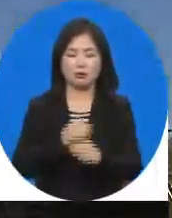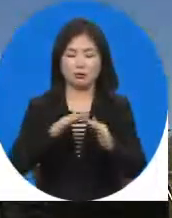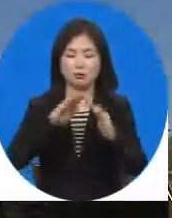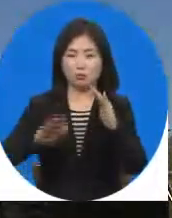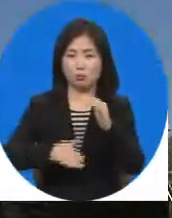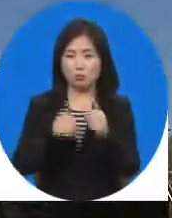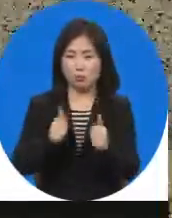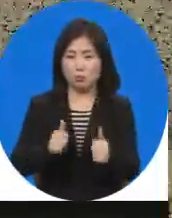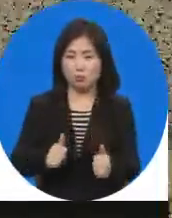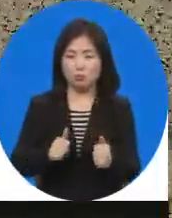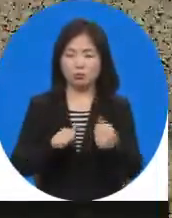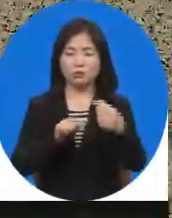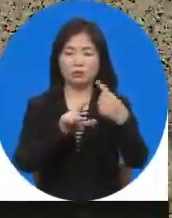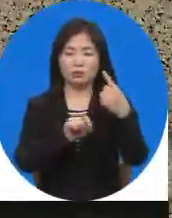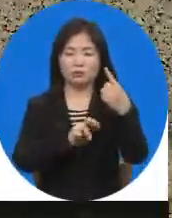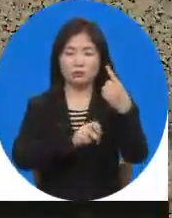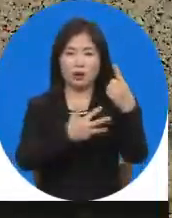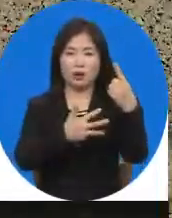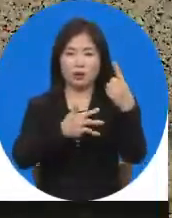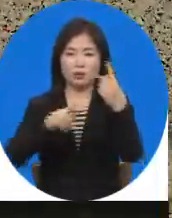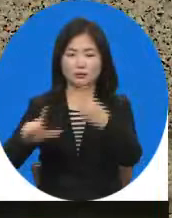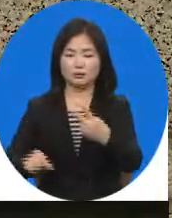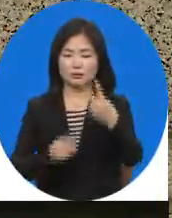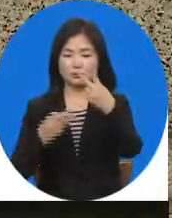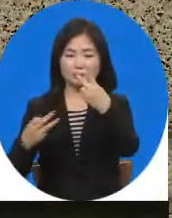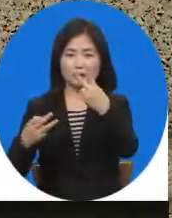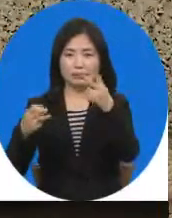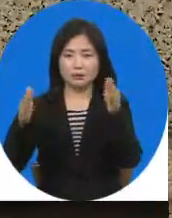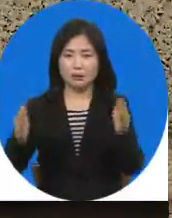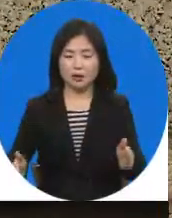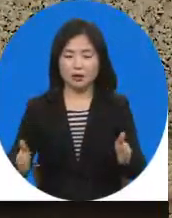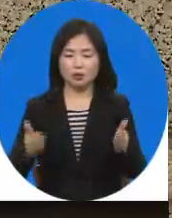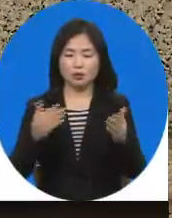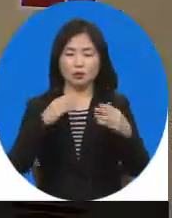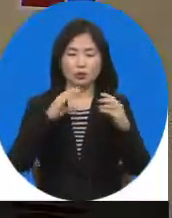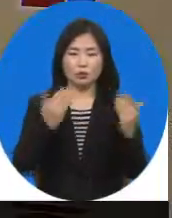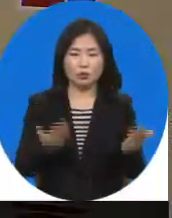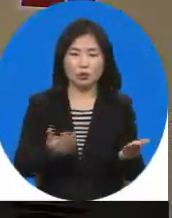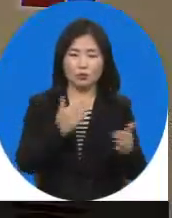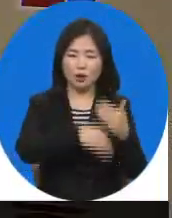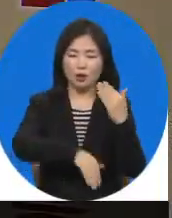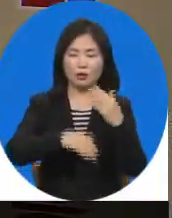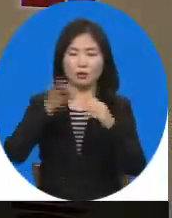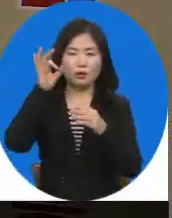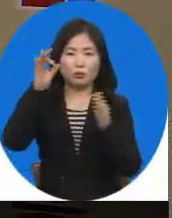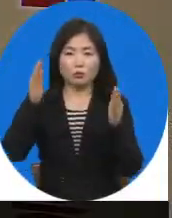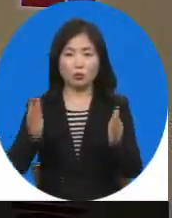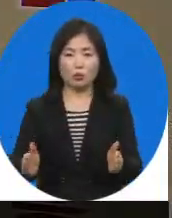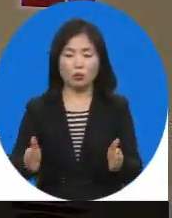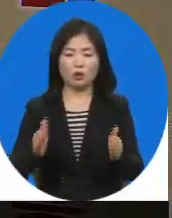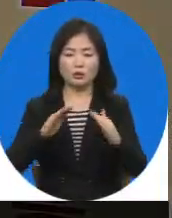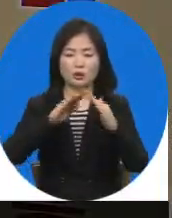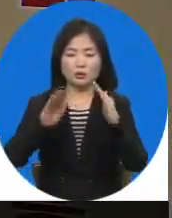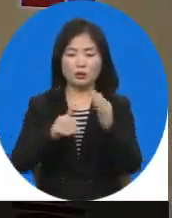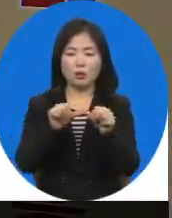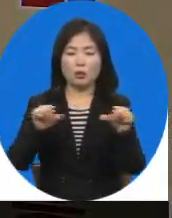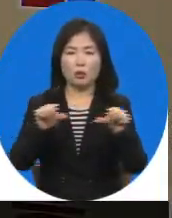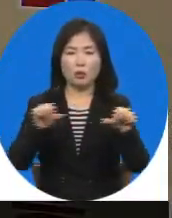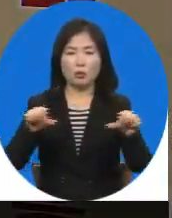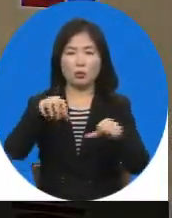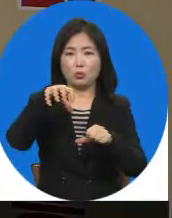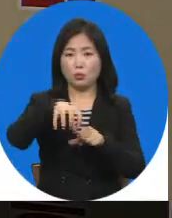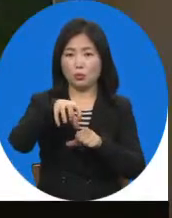대구 가정법원은 이달 28일부터 다음 달 13일까지 휴일을 제외한 열흘 동안 대구 가정법 은 5층